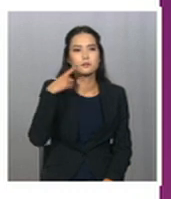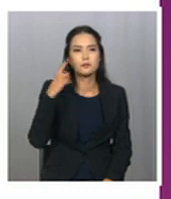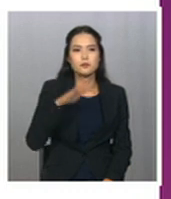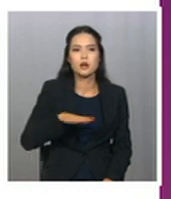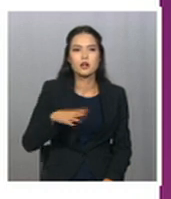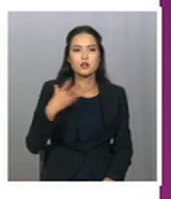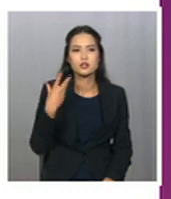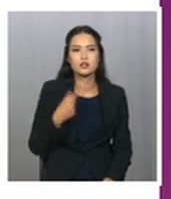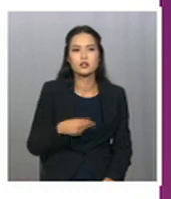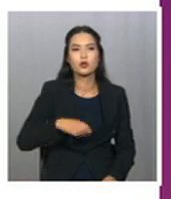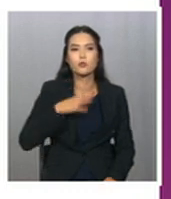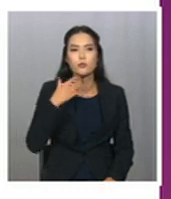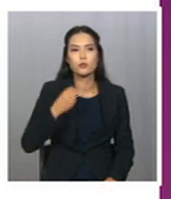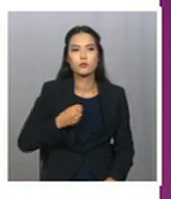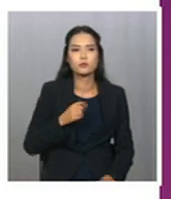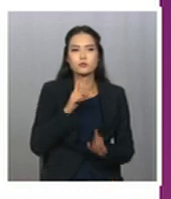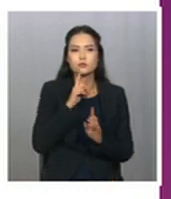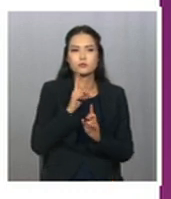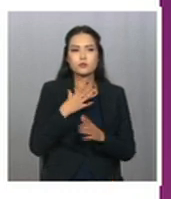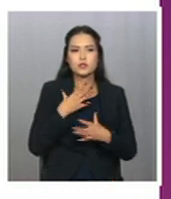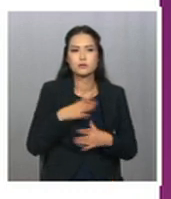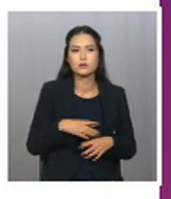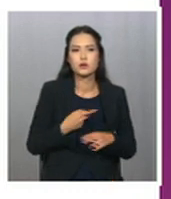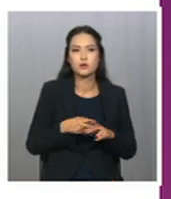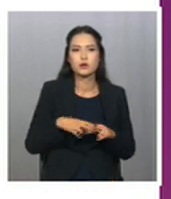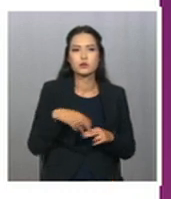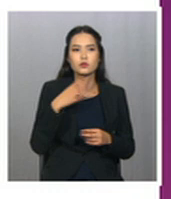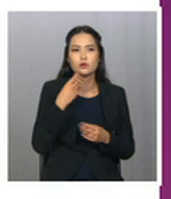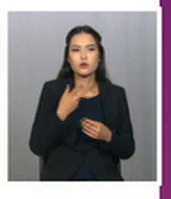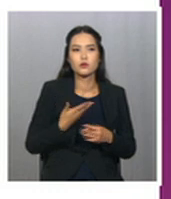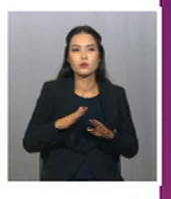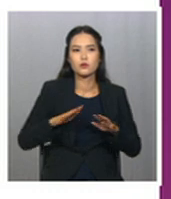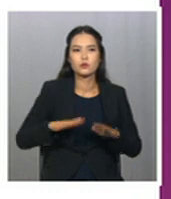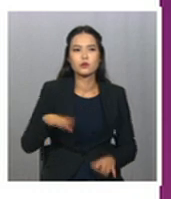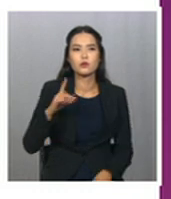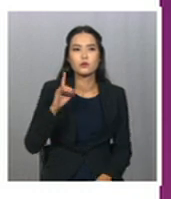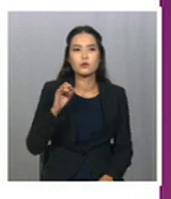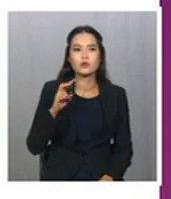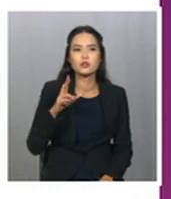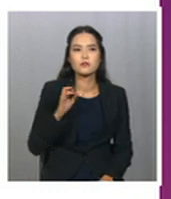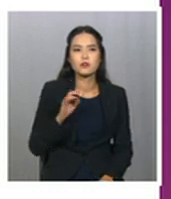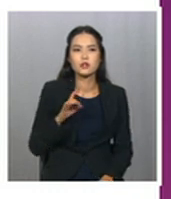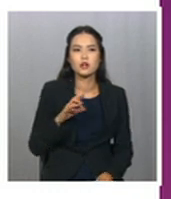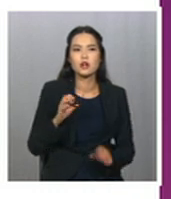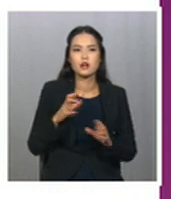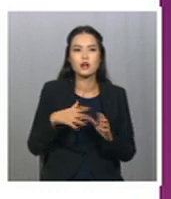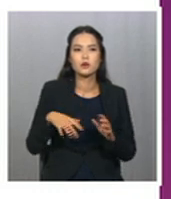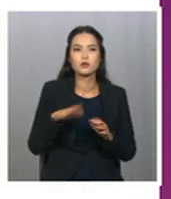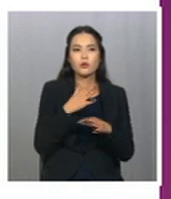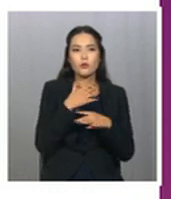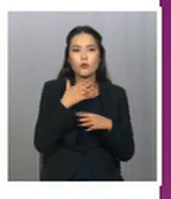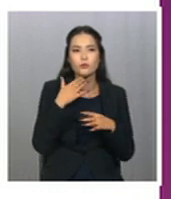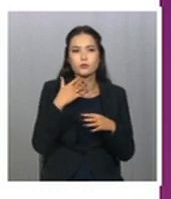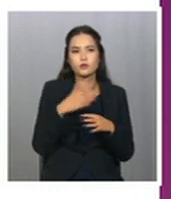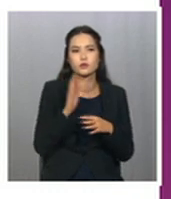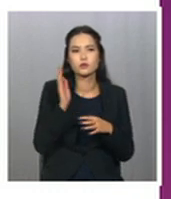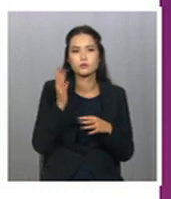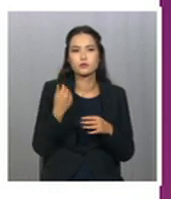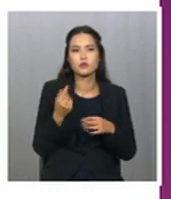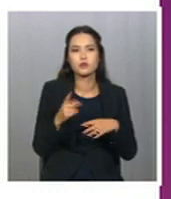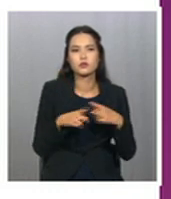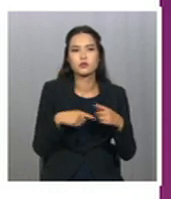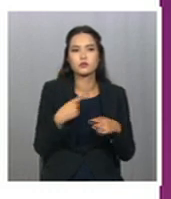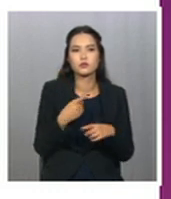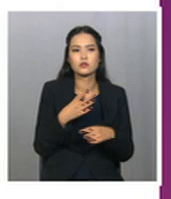көп достары болмаған, оңаша жүрген. Ал олардың орнын тек қана Рузвельттер әулетіндегі